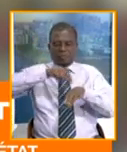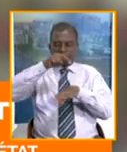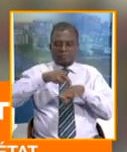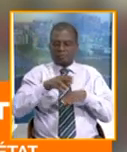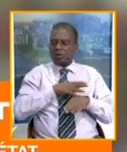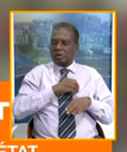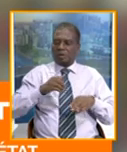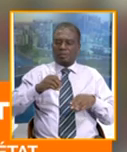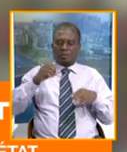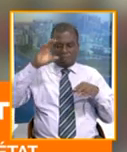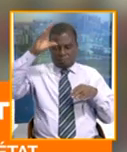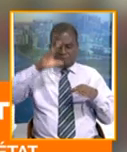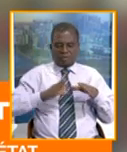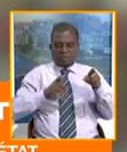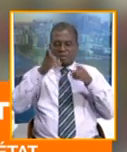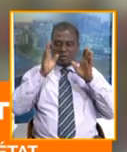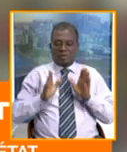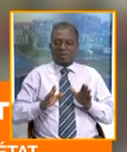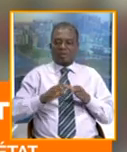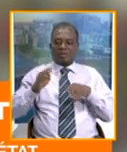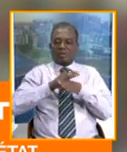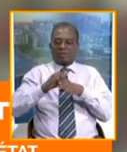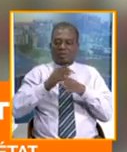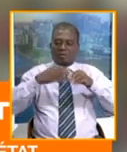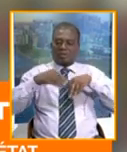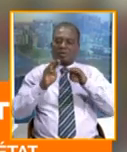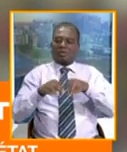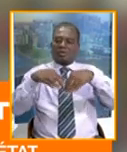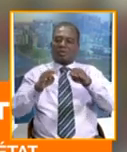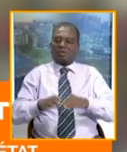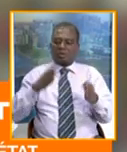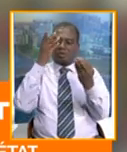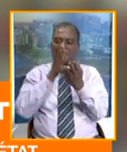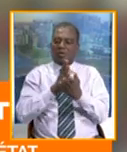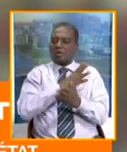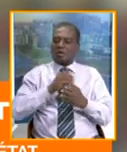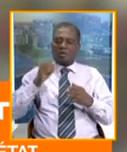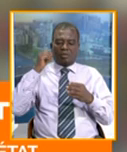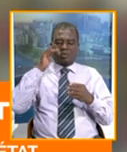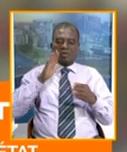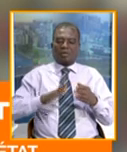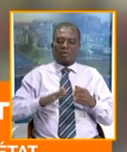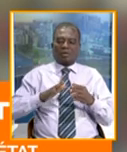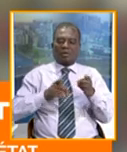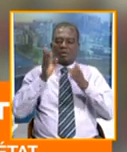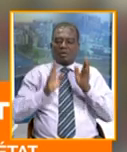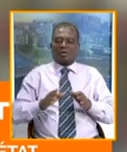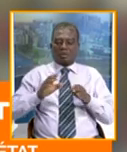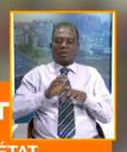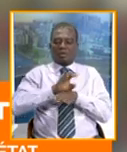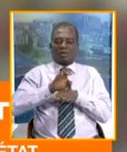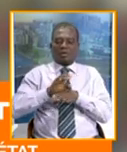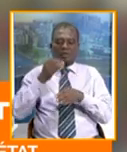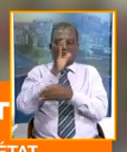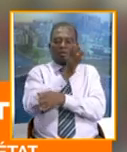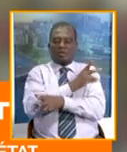des douanes. Monsieur le directeur général des affaires maritimes et portuaires. Madame la directrice générale des forêts et de la faune.